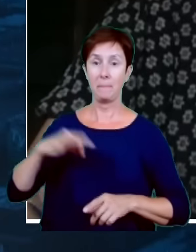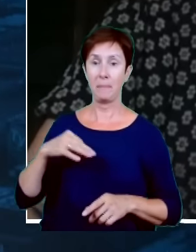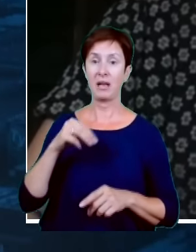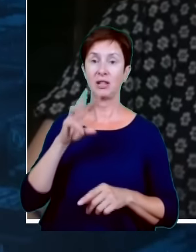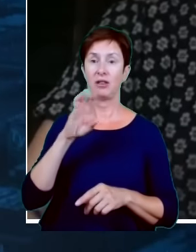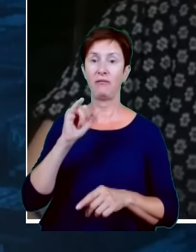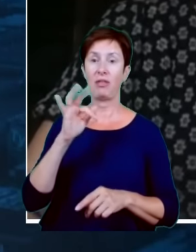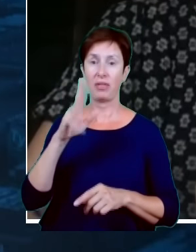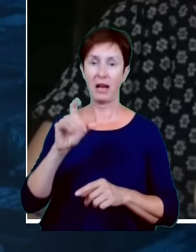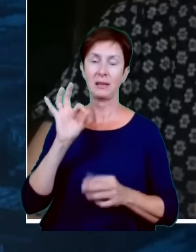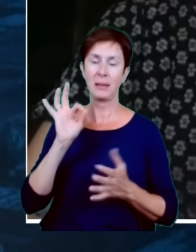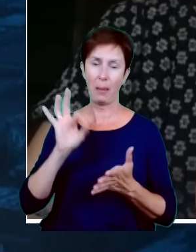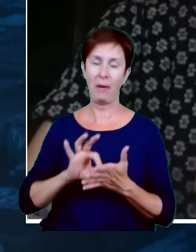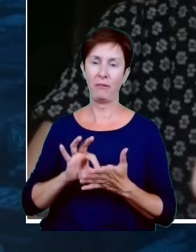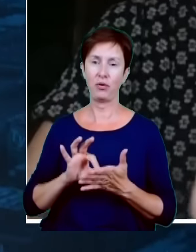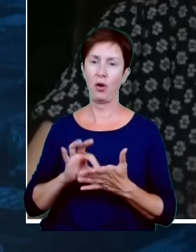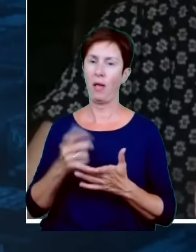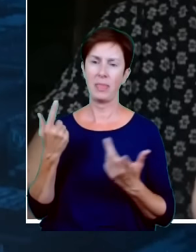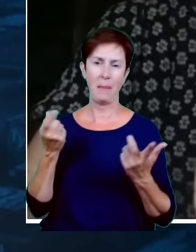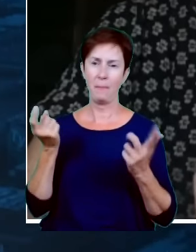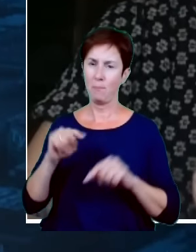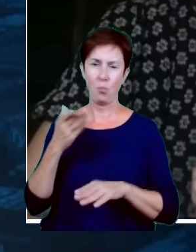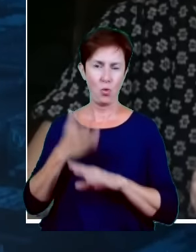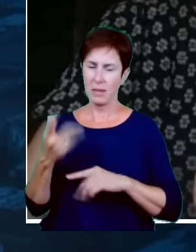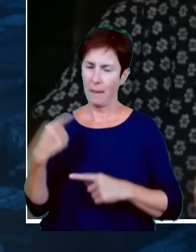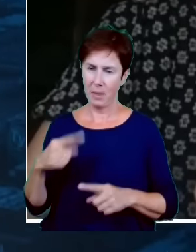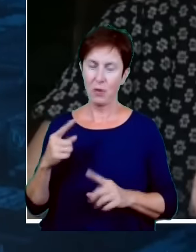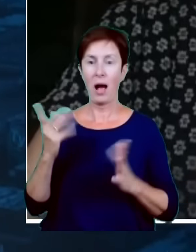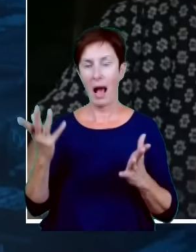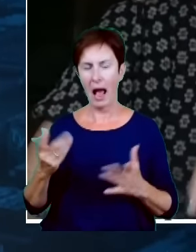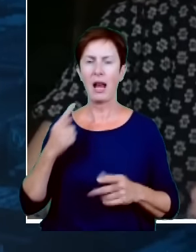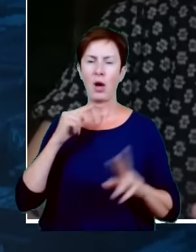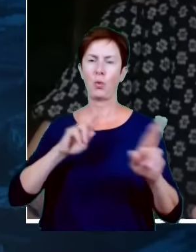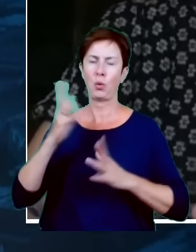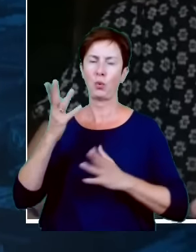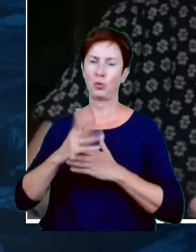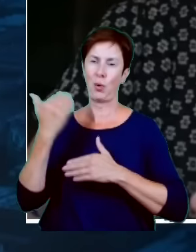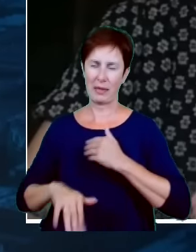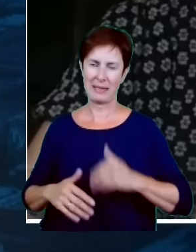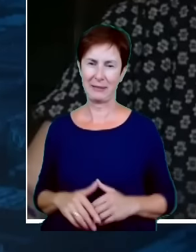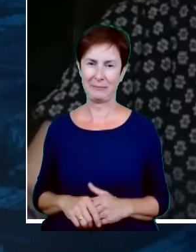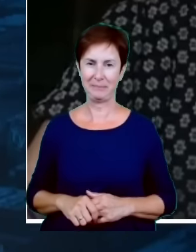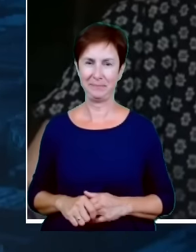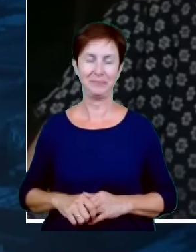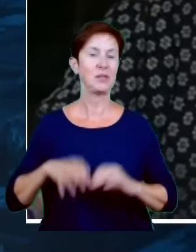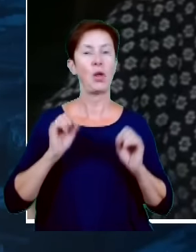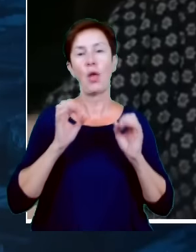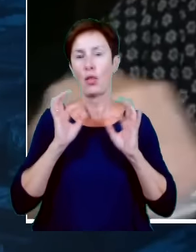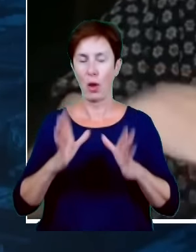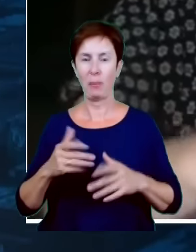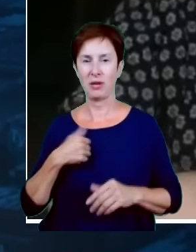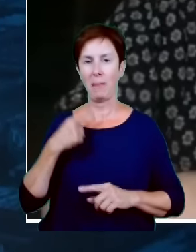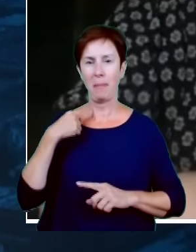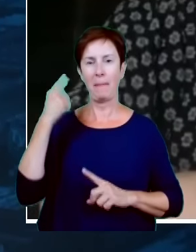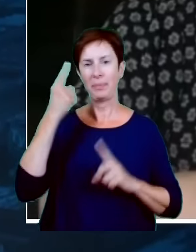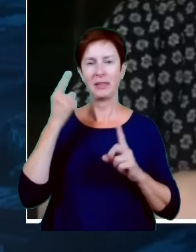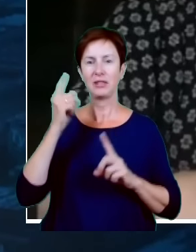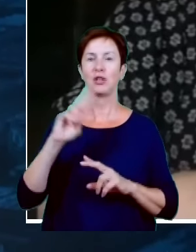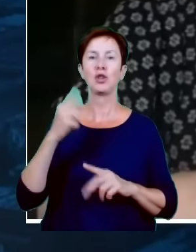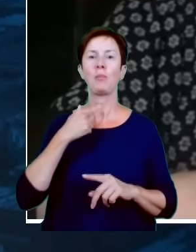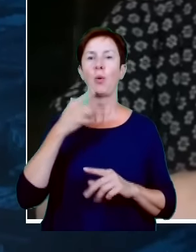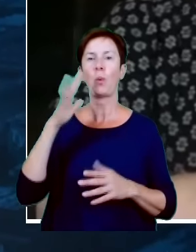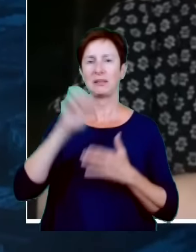z całą pewnością nie spóźnił abym się do programu ale głosowania się zakończyły No dobrze ale mam nadzieję że nikomu głosu nie zabierano ani nikt na